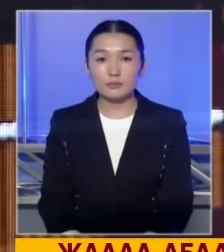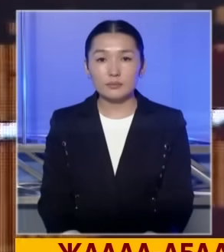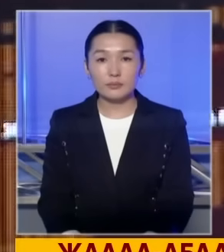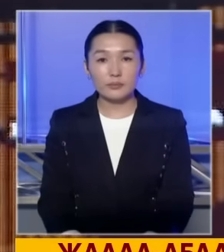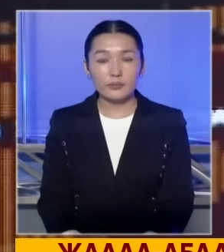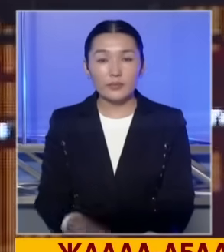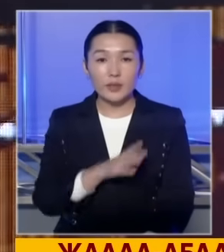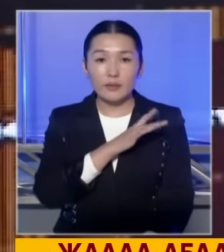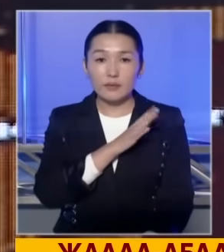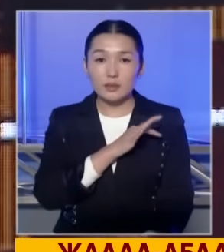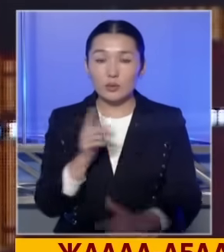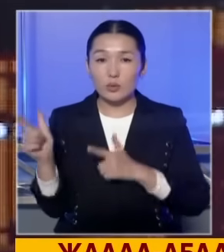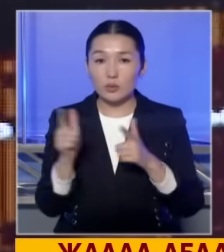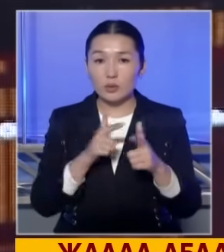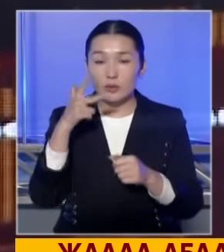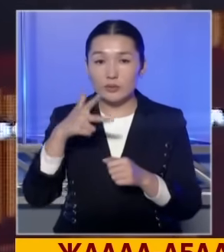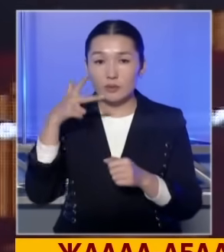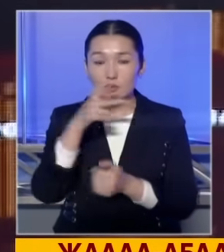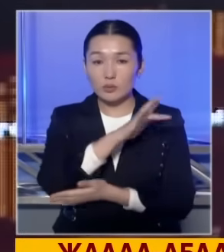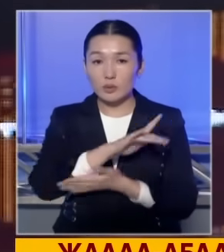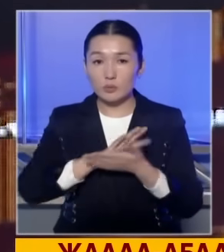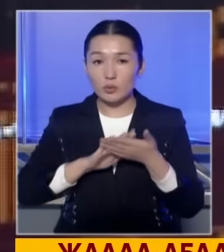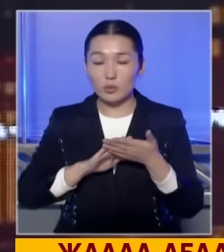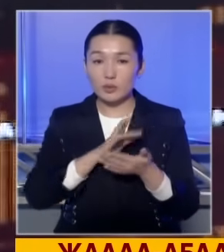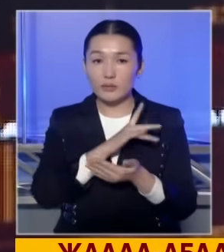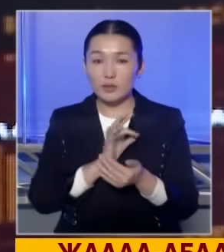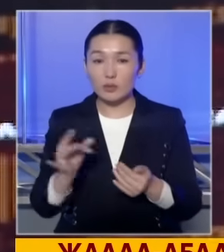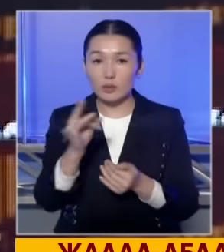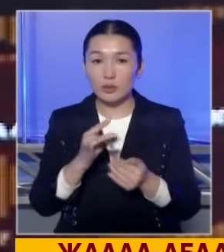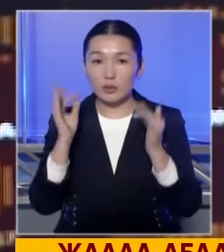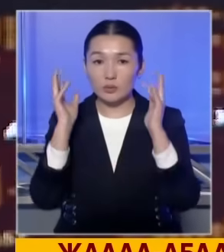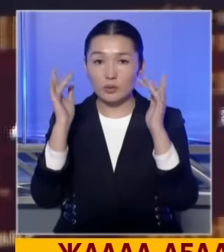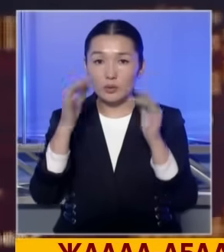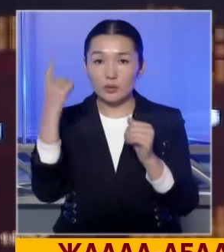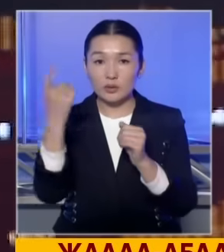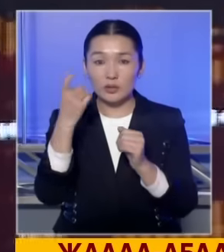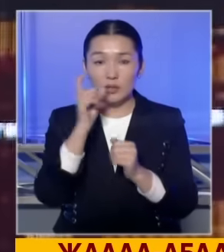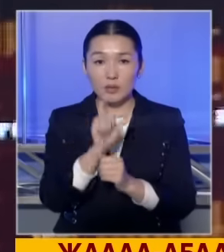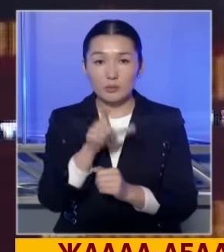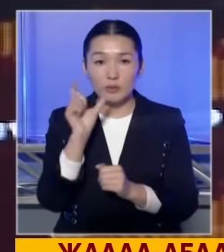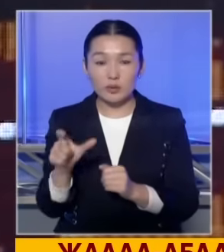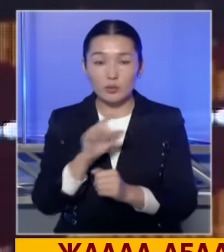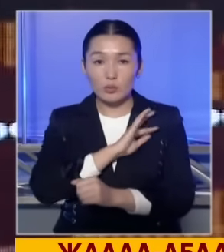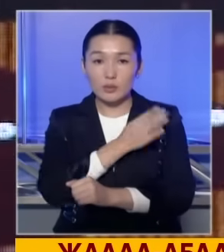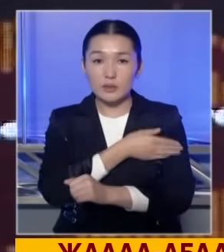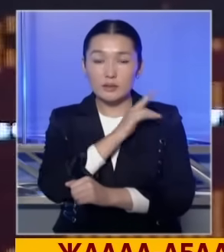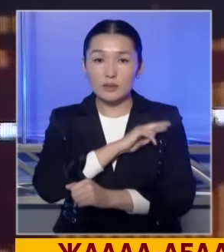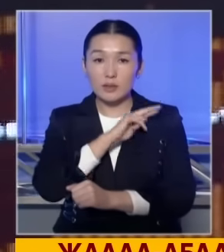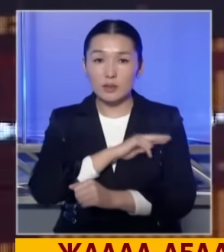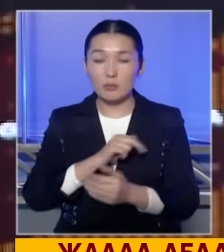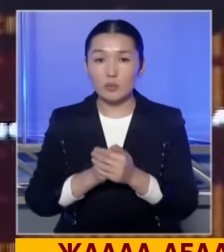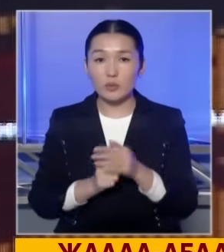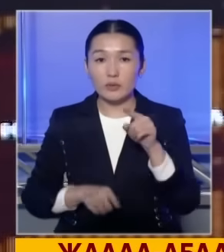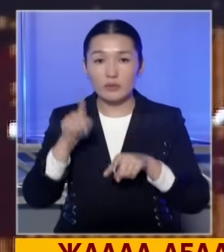Берүүздө Ысык көлдө даярдалган репортаж менен улантабыз. Ысык көл районунун токой чарба кызматкерлери күчөтүлгөн тартипте иштөөгө өтүштү.